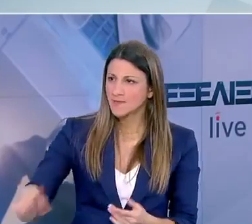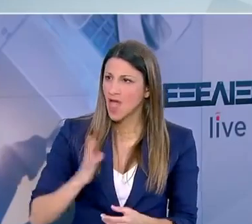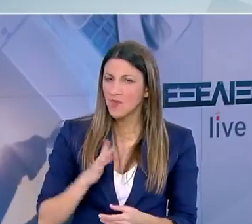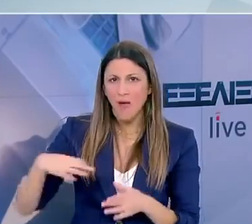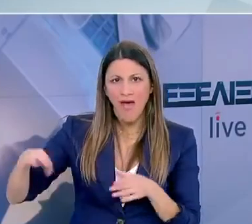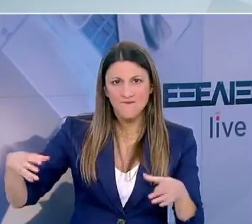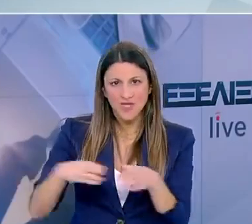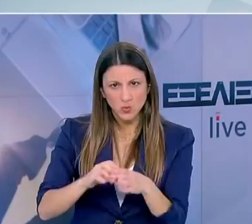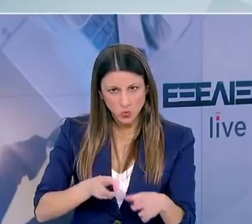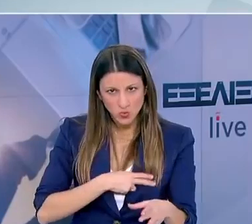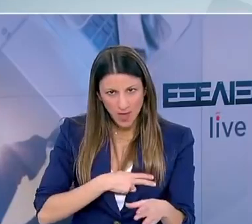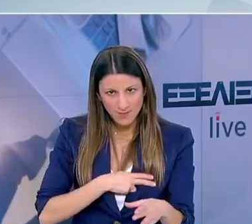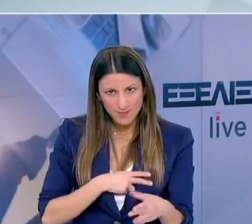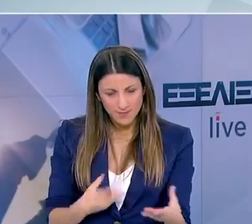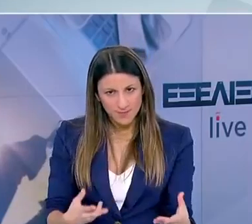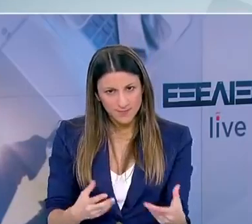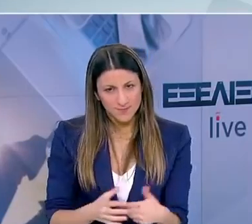ασθενείς?